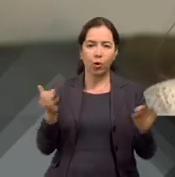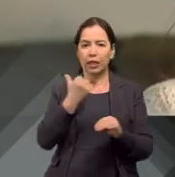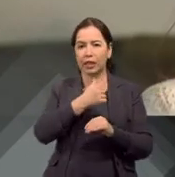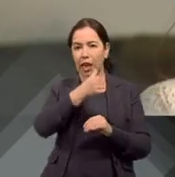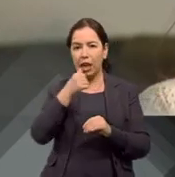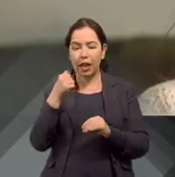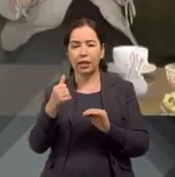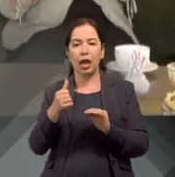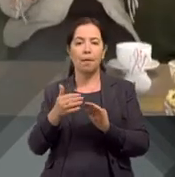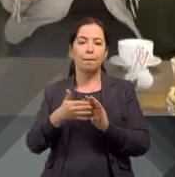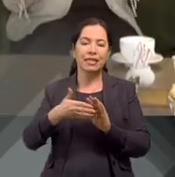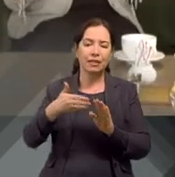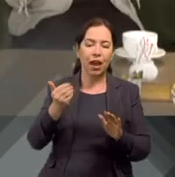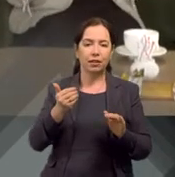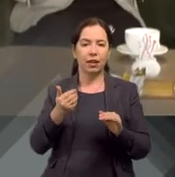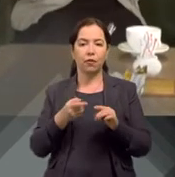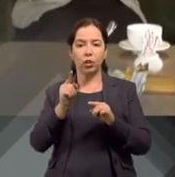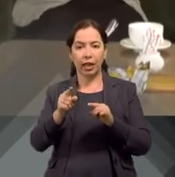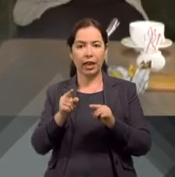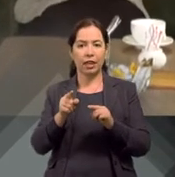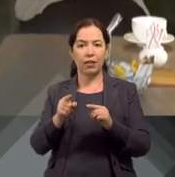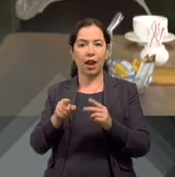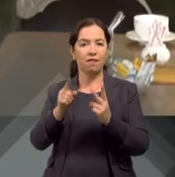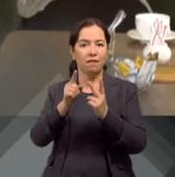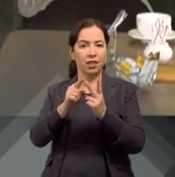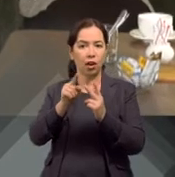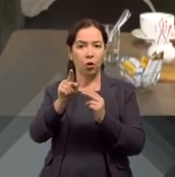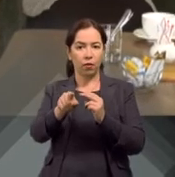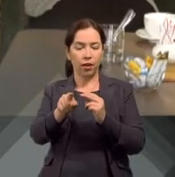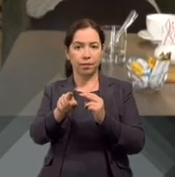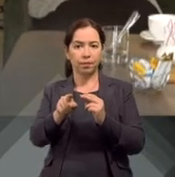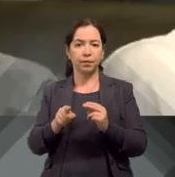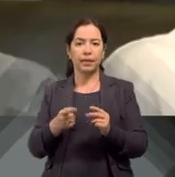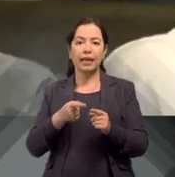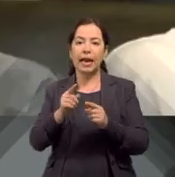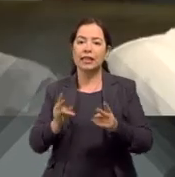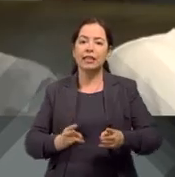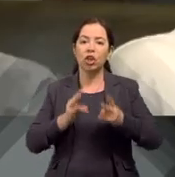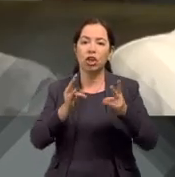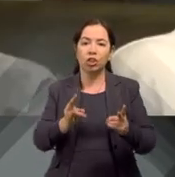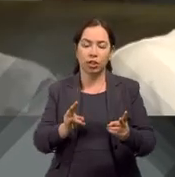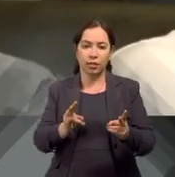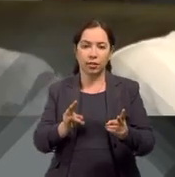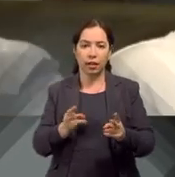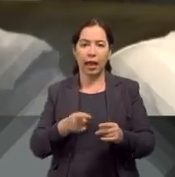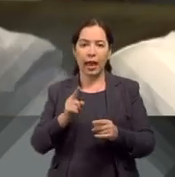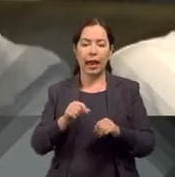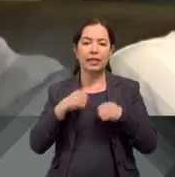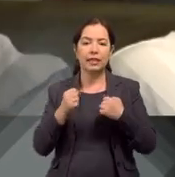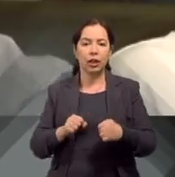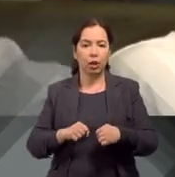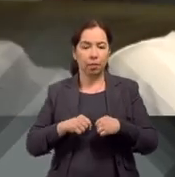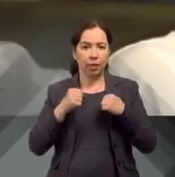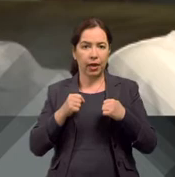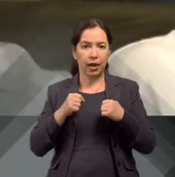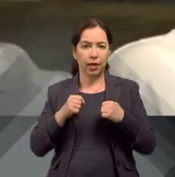тайны, призвания этого второго. И это нежность. Как бы нежность – это стремление